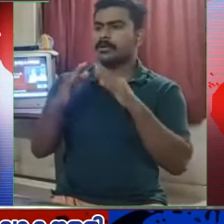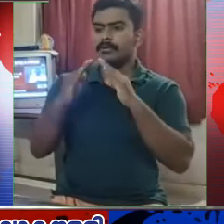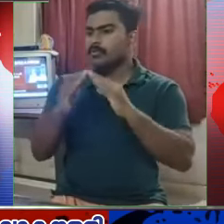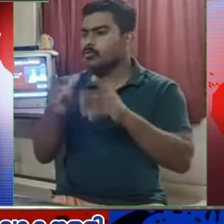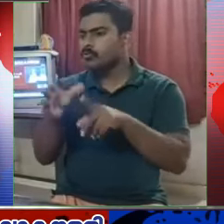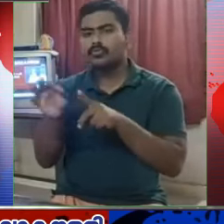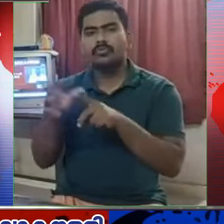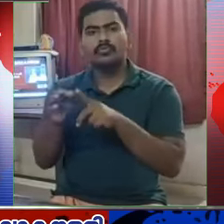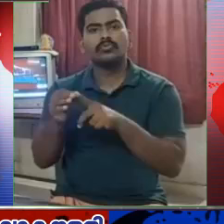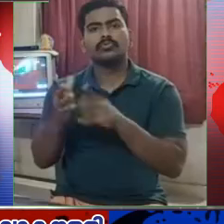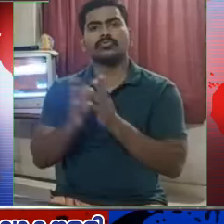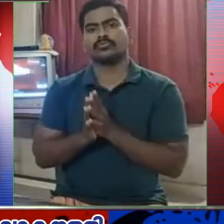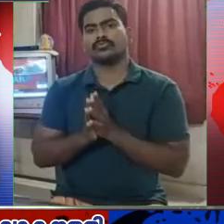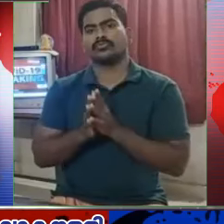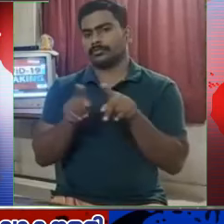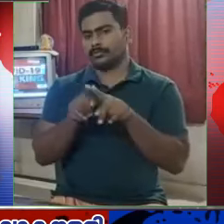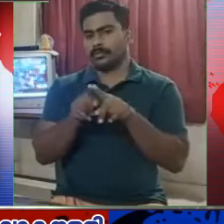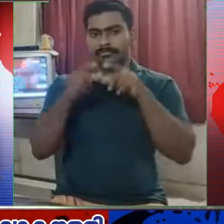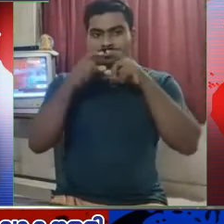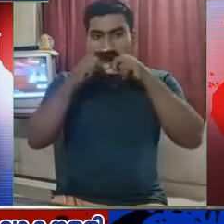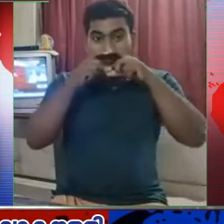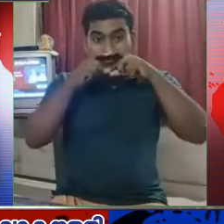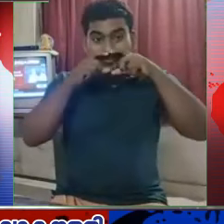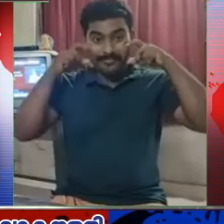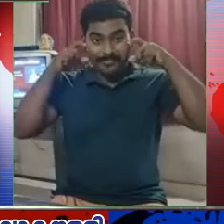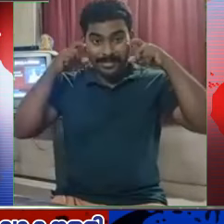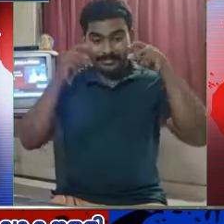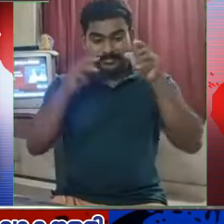ഇപ്പോൾ ചികിത്സ ലഭിക്കേണ്ട രോഗങ്ങൾക്ക്